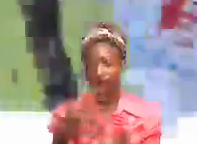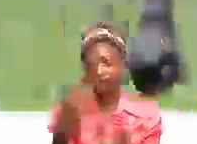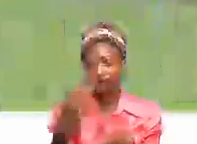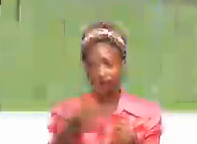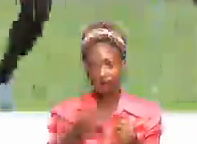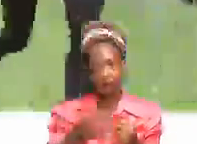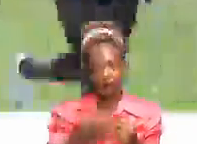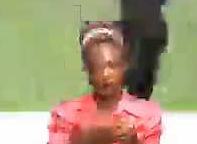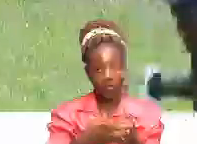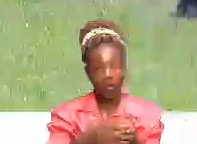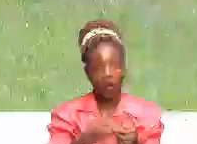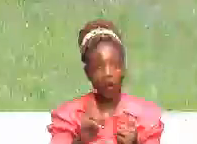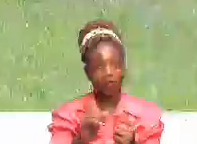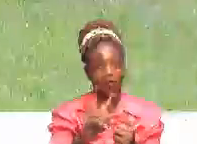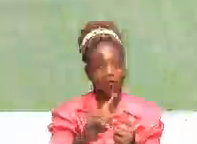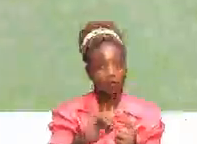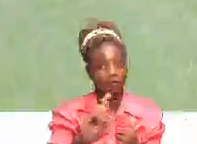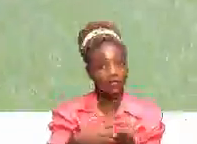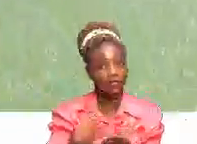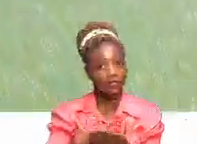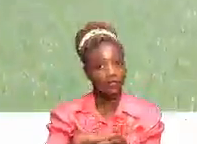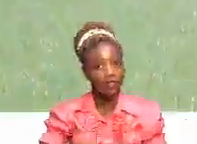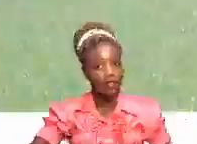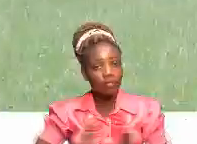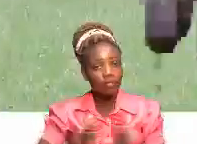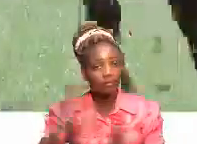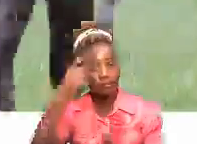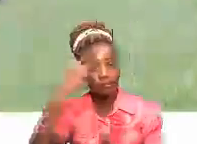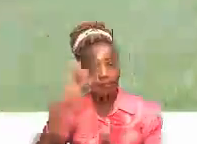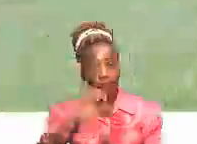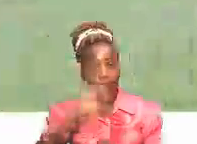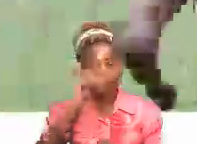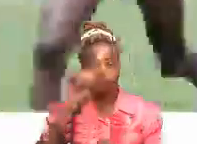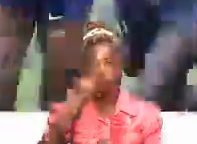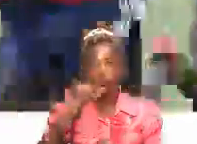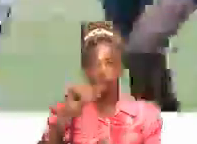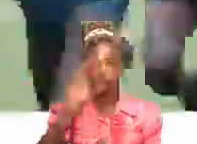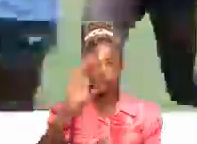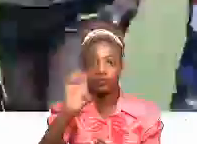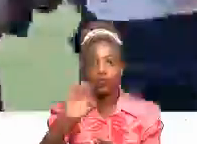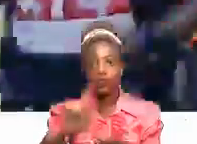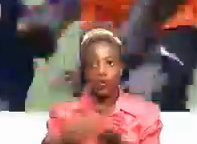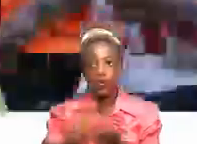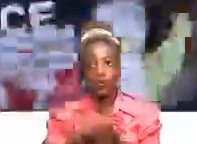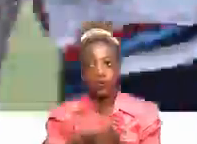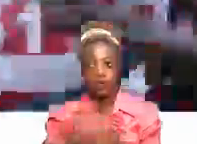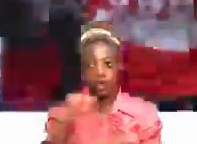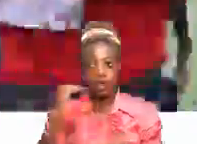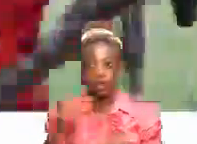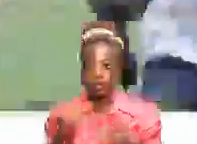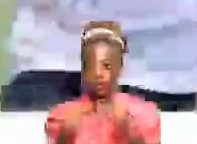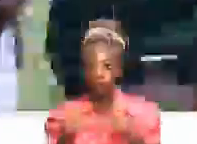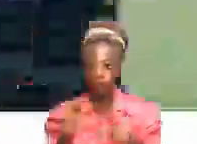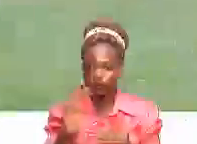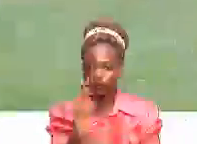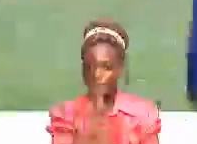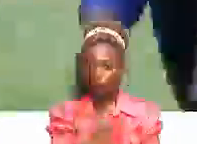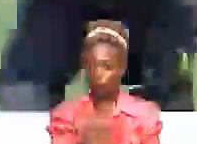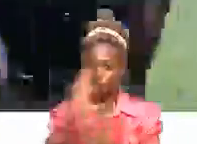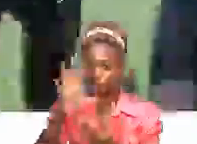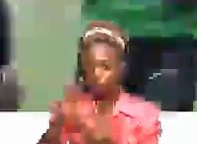48.8 na nafasi ilichukuliwa na Joyce Chepkemoi. Mtazamaji, mashindano hayo pia yametumika kuteua